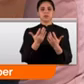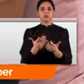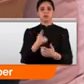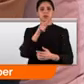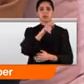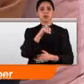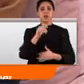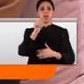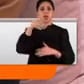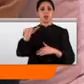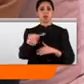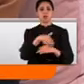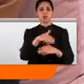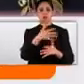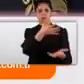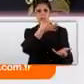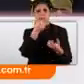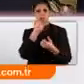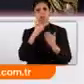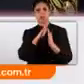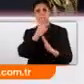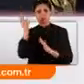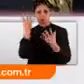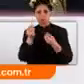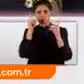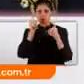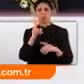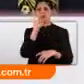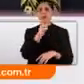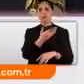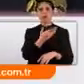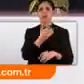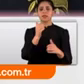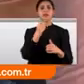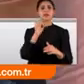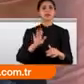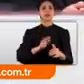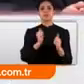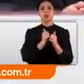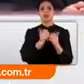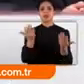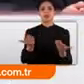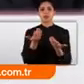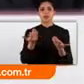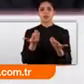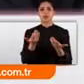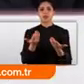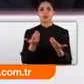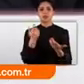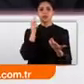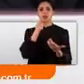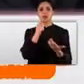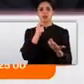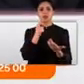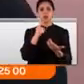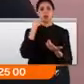her sokaktan aldım evine mi götürüyorsun? Sen bu kızı 2 yıldır yanında nasıl beklettin? Dedim annedir dedim ne de olsa dedim. Dedim seni dedim